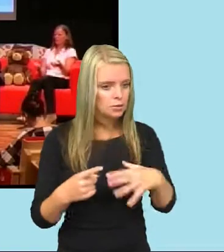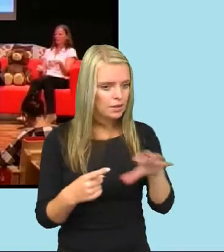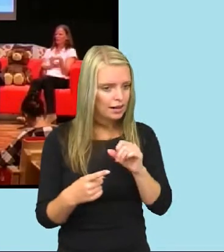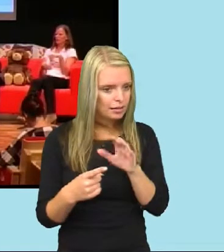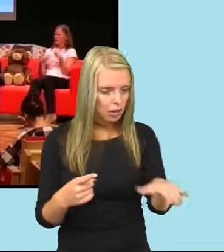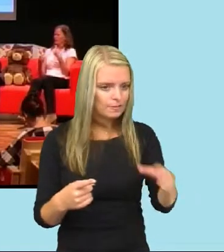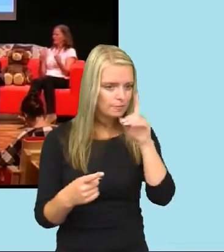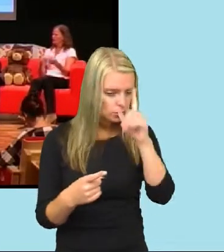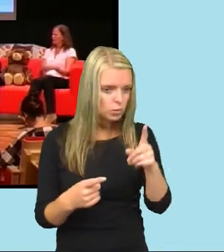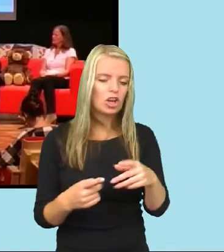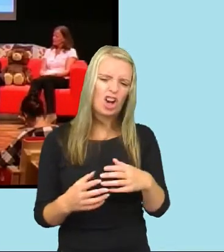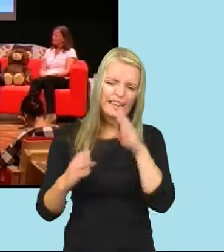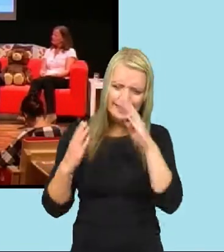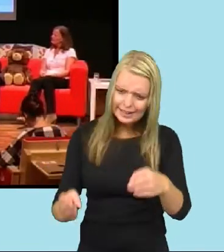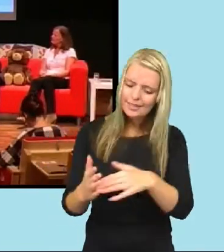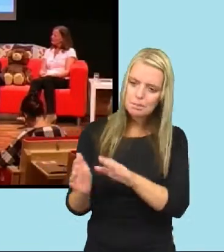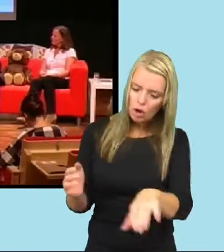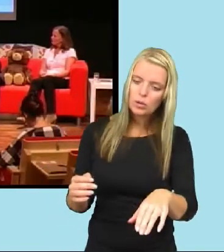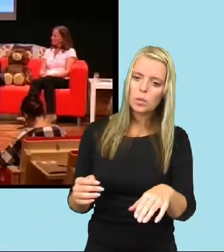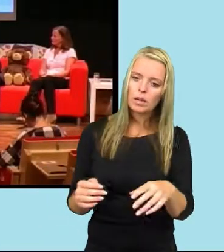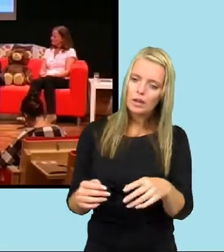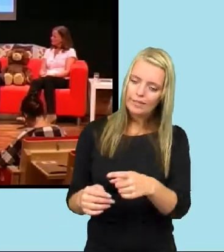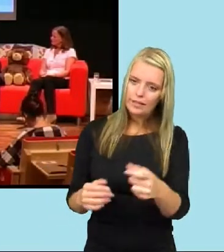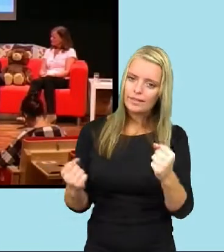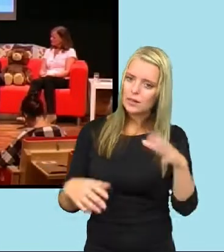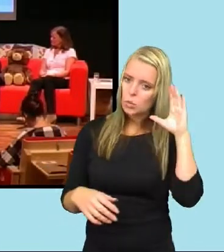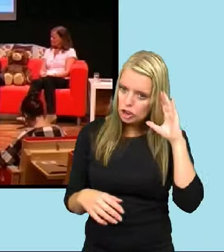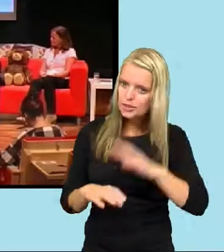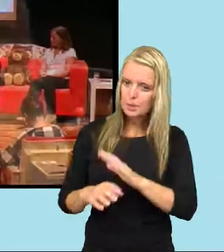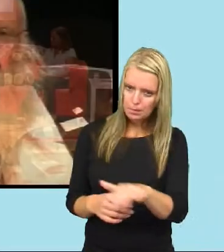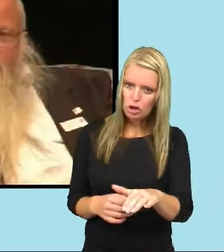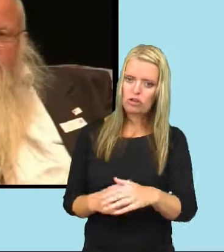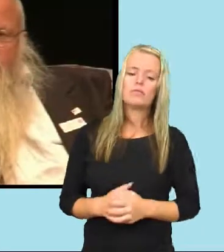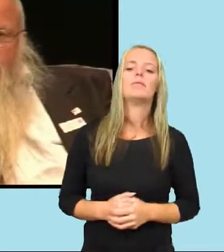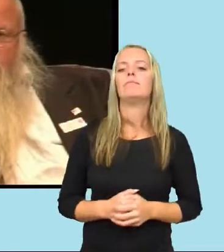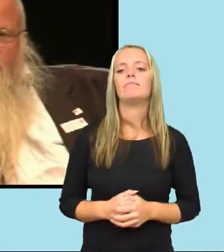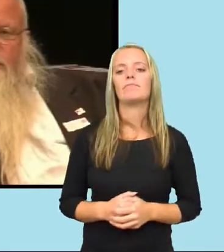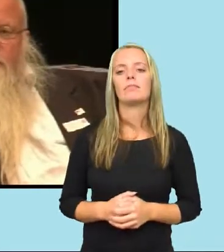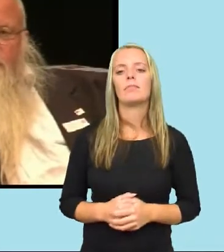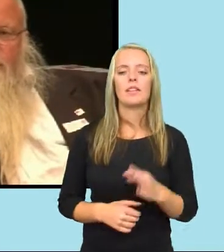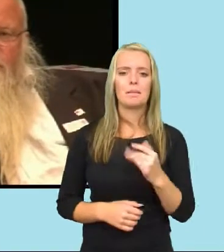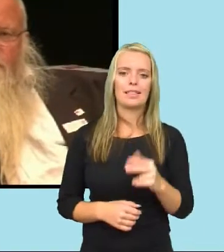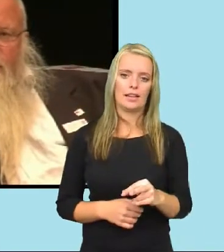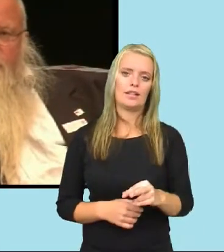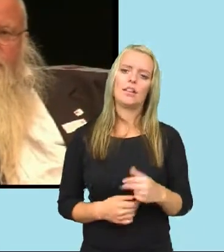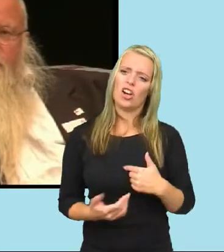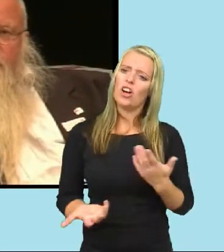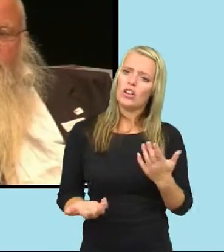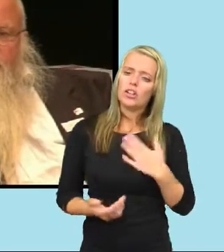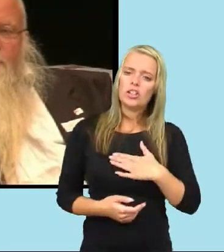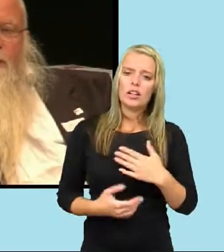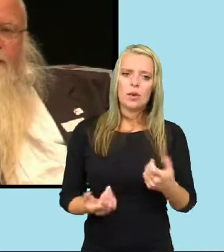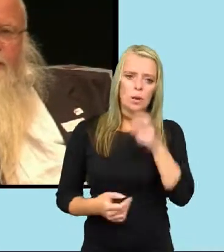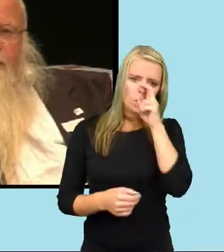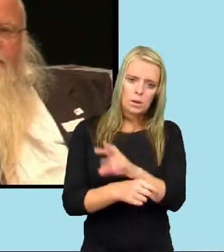det till barnet och lyssna barnet. Bra på att lyssna. Lyssna på barnet. Mm. Jag tycker man skulle titta på hur ser det ut i övrigt